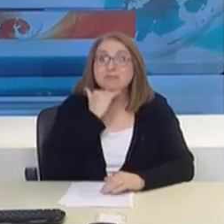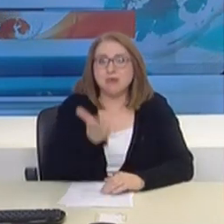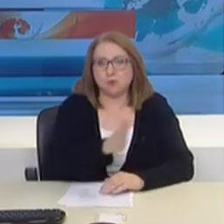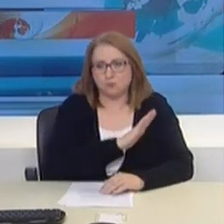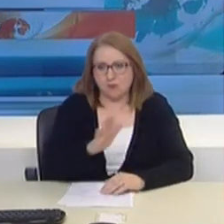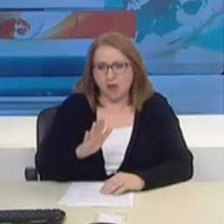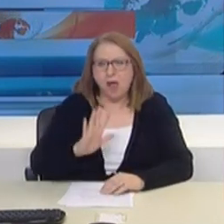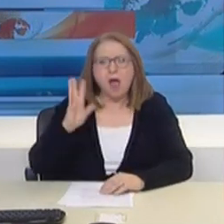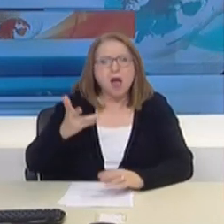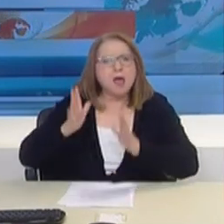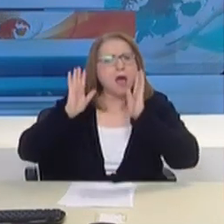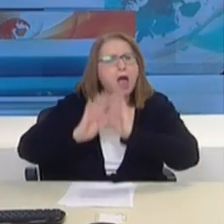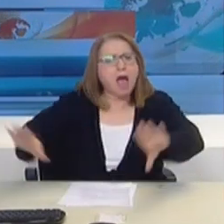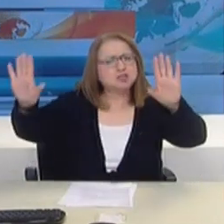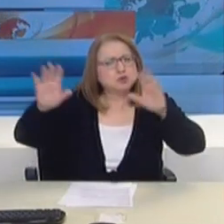φανταστώ.